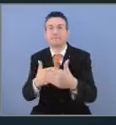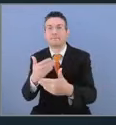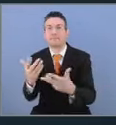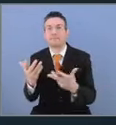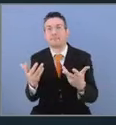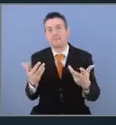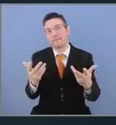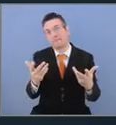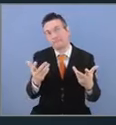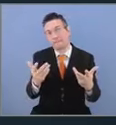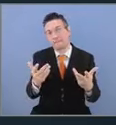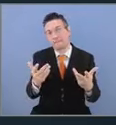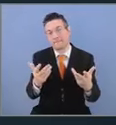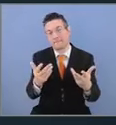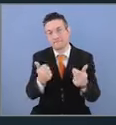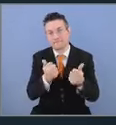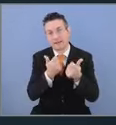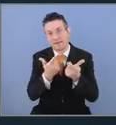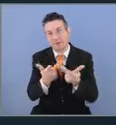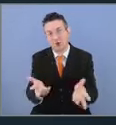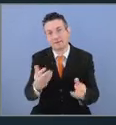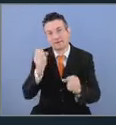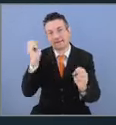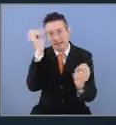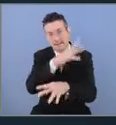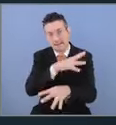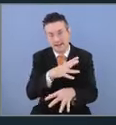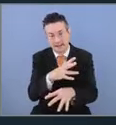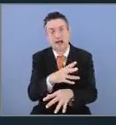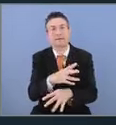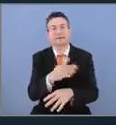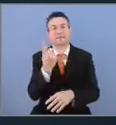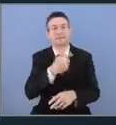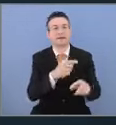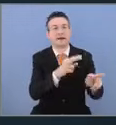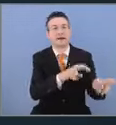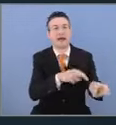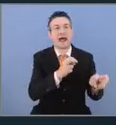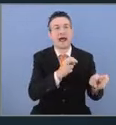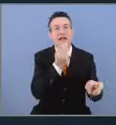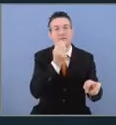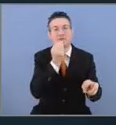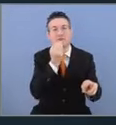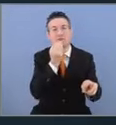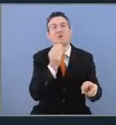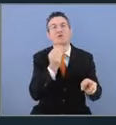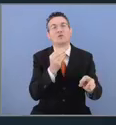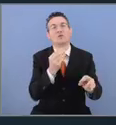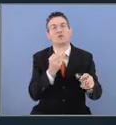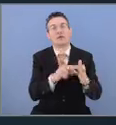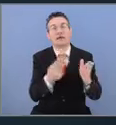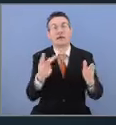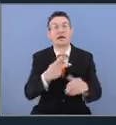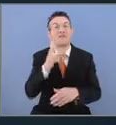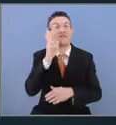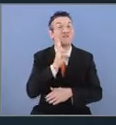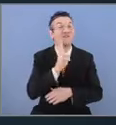spesso vengono dimenticate quando si parla di agricoltura, ma che sono fondamentali. Produrre un vino eccellente, ma con